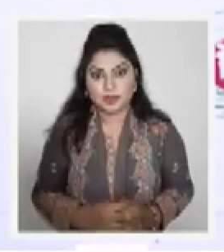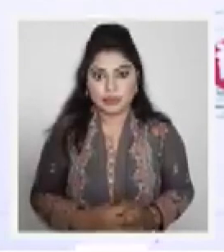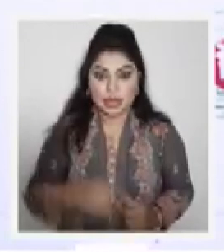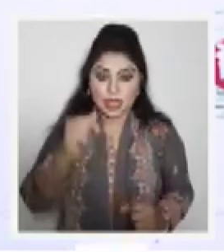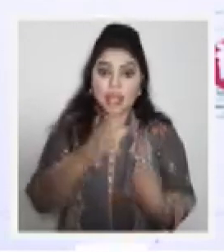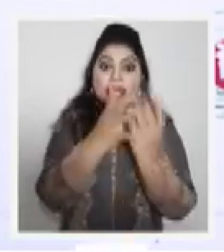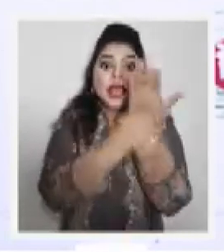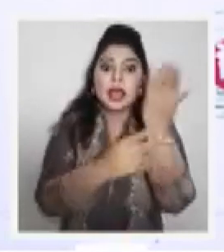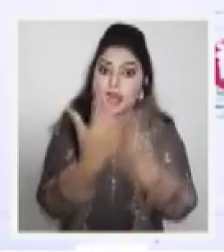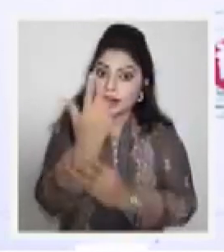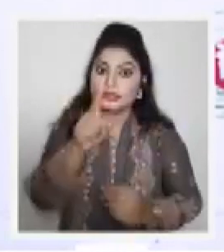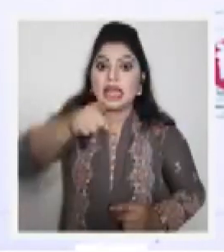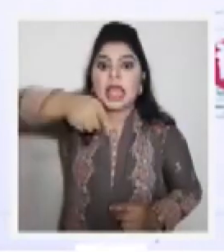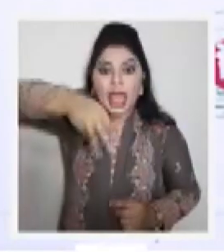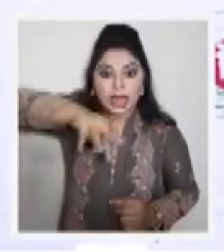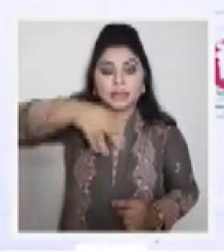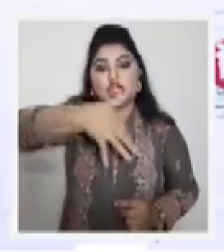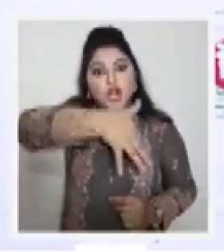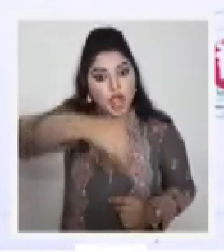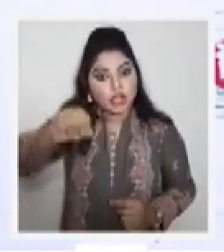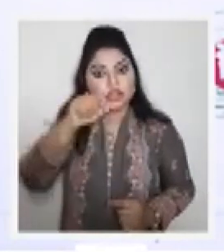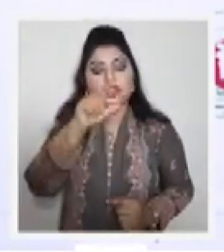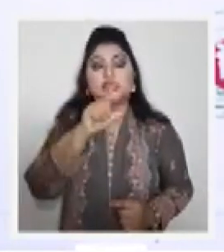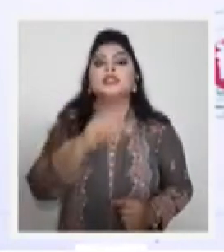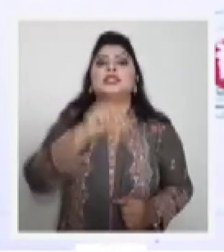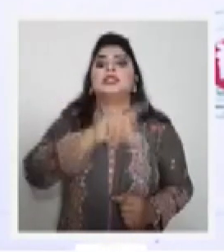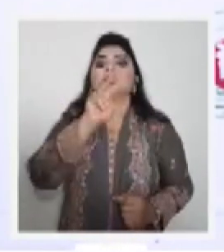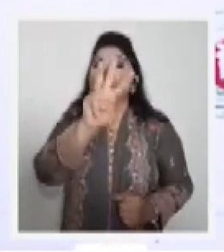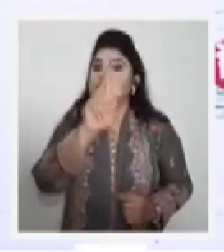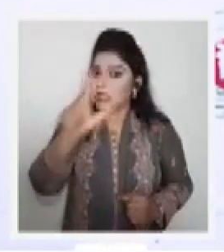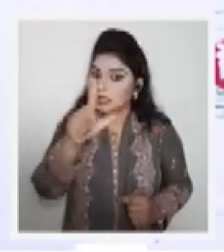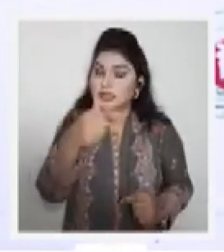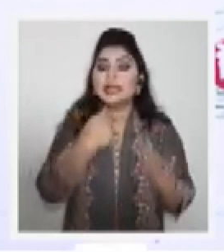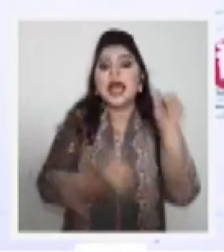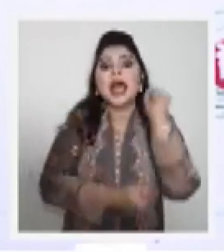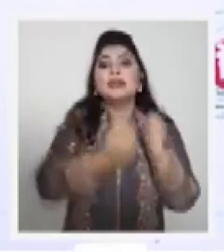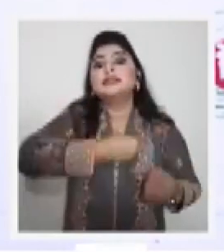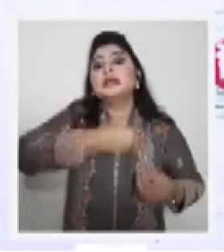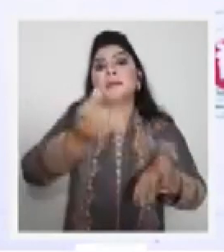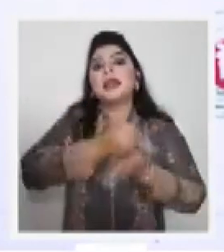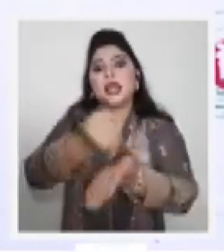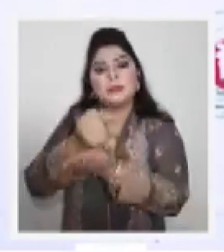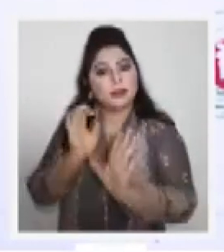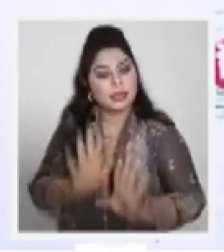গাউন, অ্যাপ্রন, শু প্রোটেক্টর 5,559টি এবং ফেস শিল্ড ও গগলস